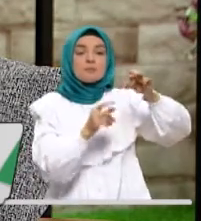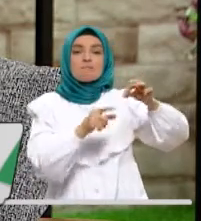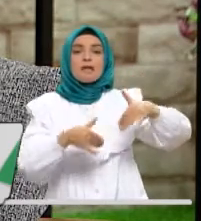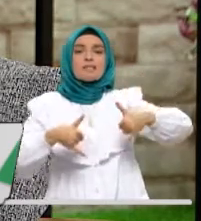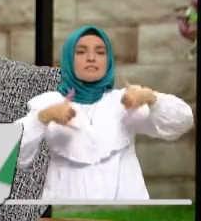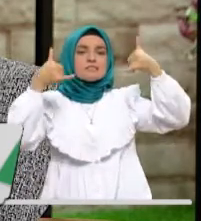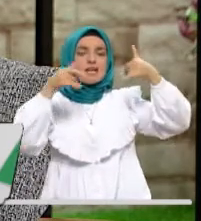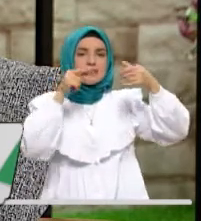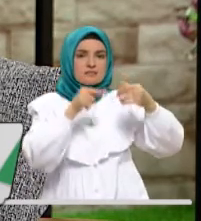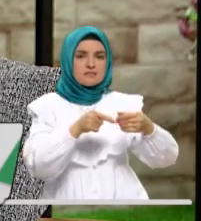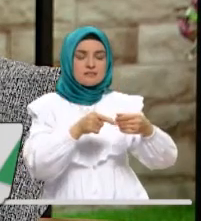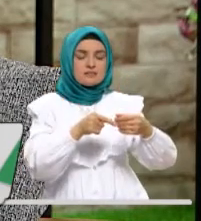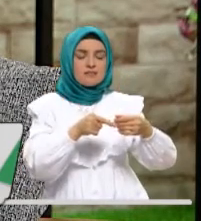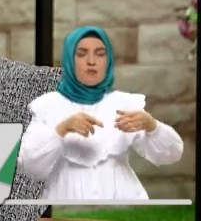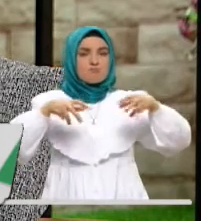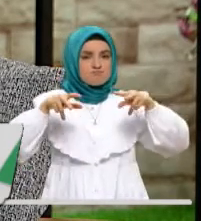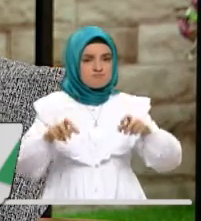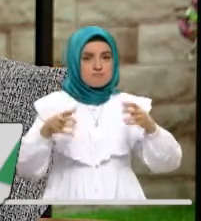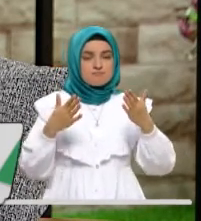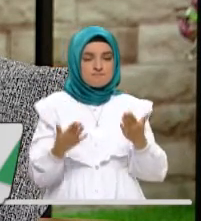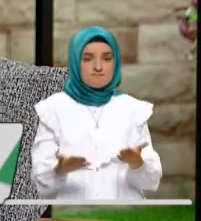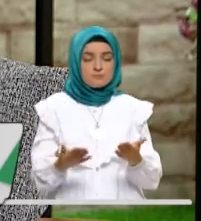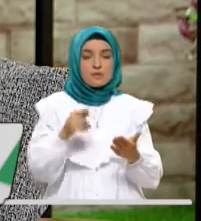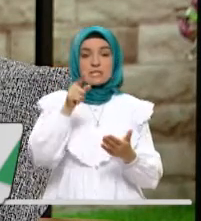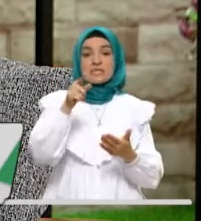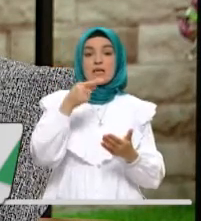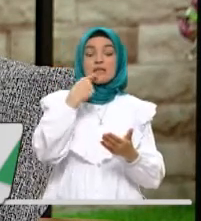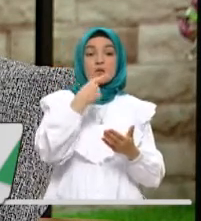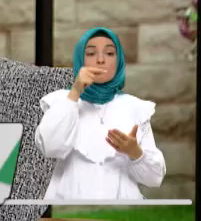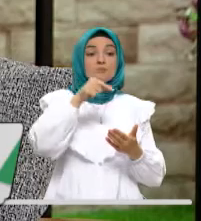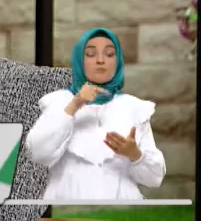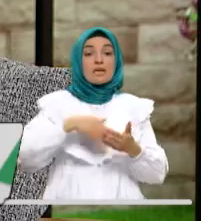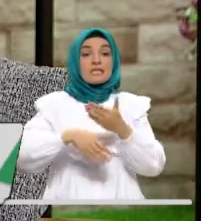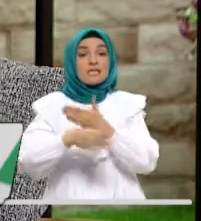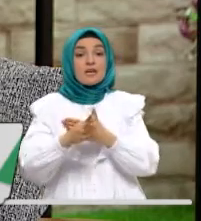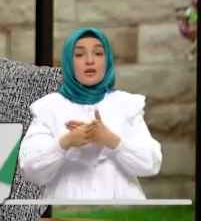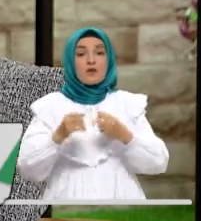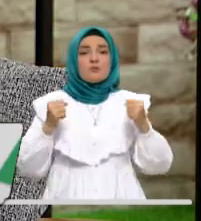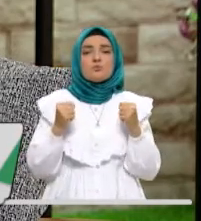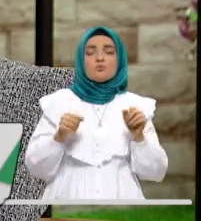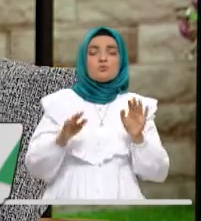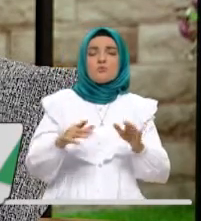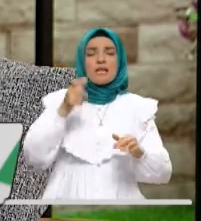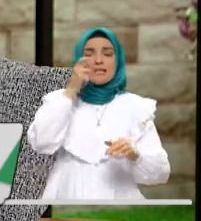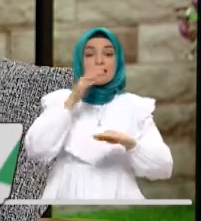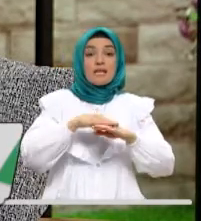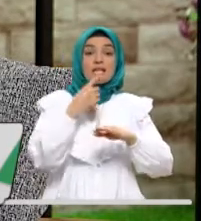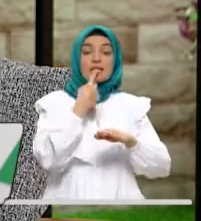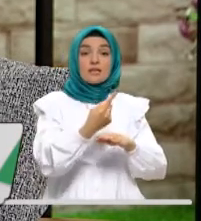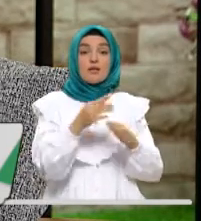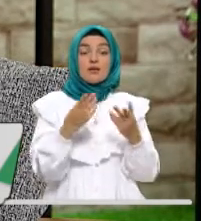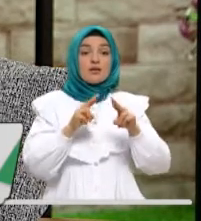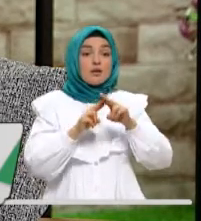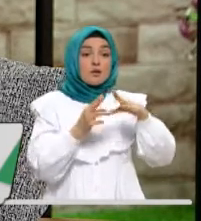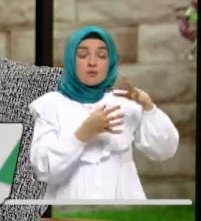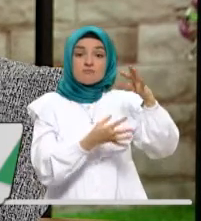ama diyor ki ona işte sen diyor bugün dışarı çıktın üşütmeyesin dikkat et hani tarzına tavrına. Ya da Kösem